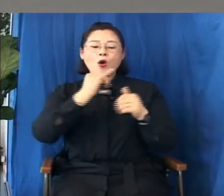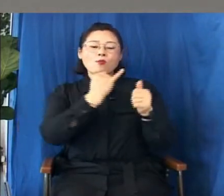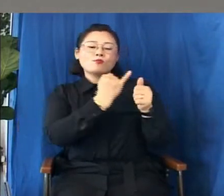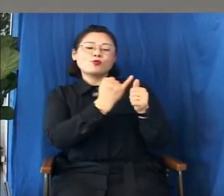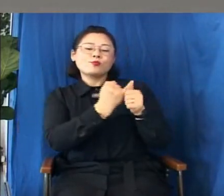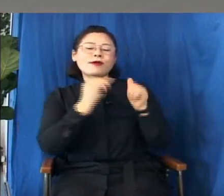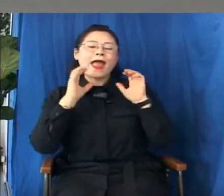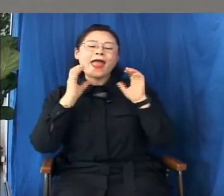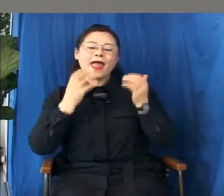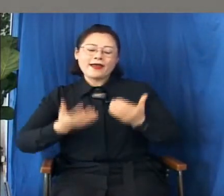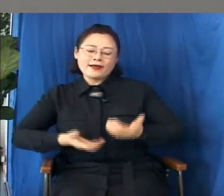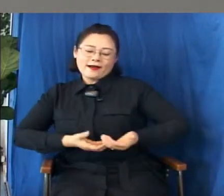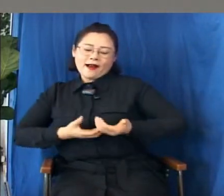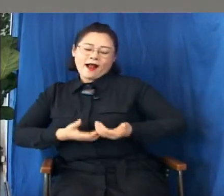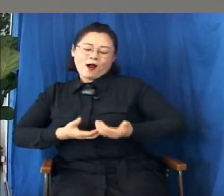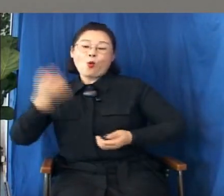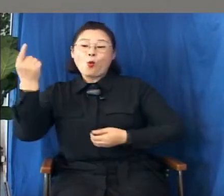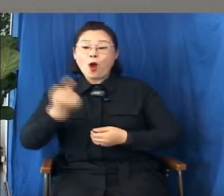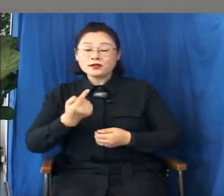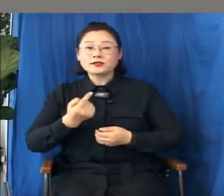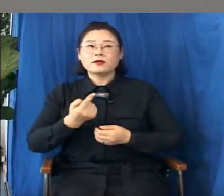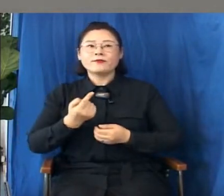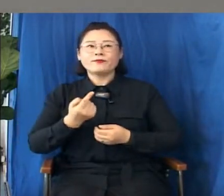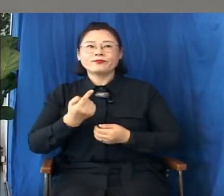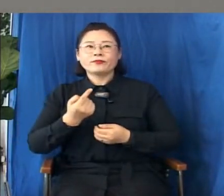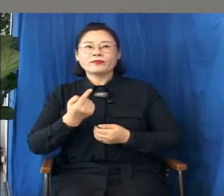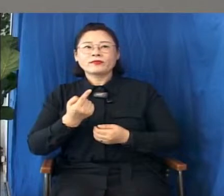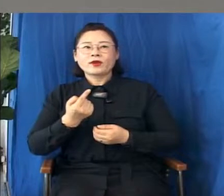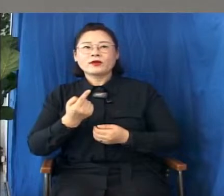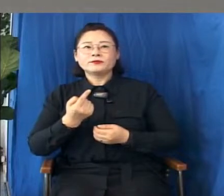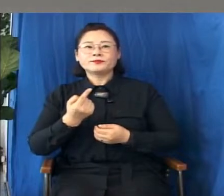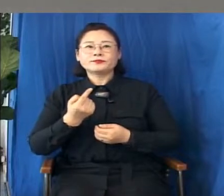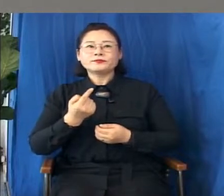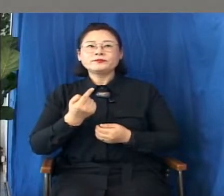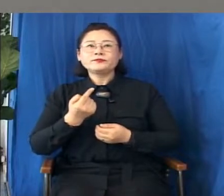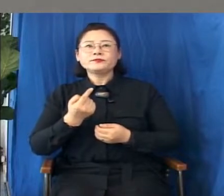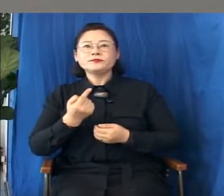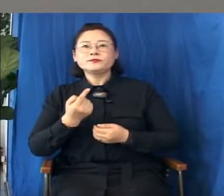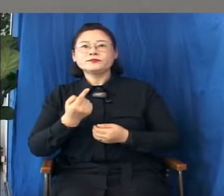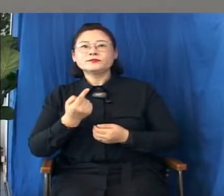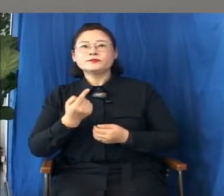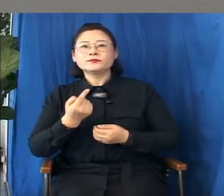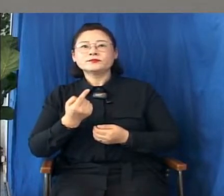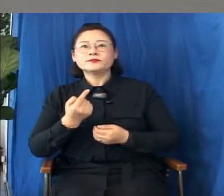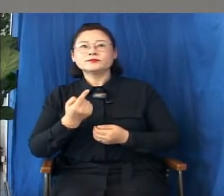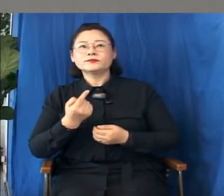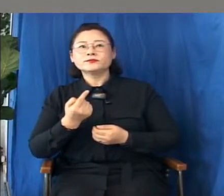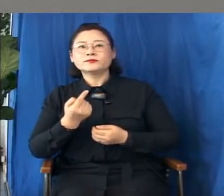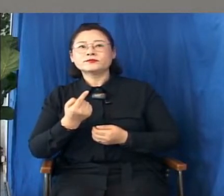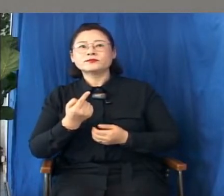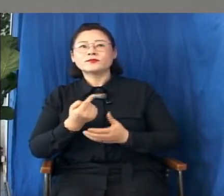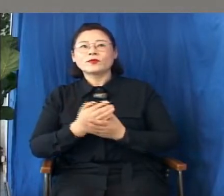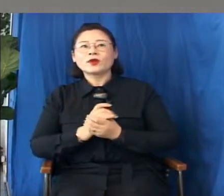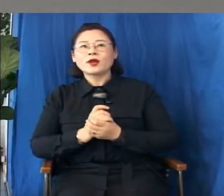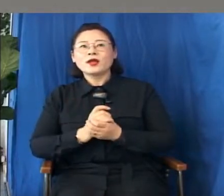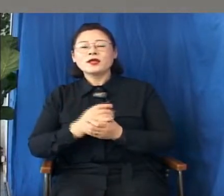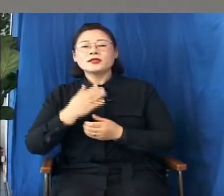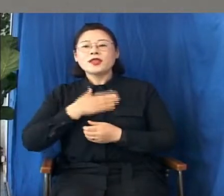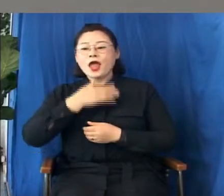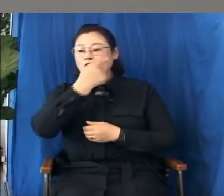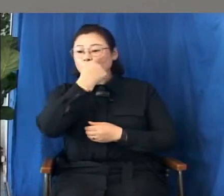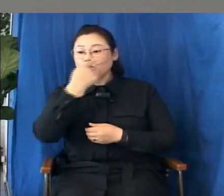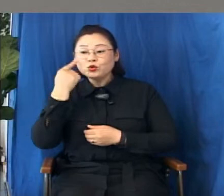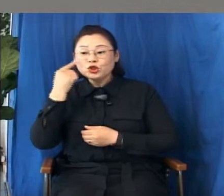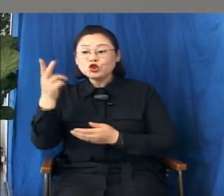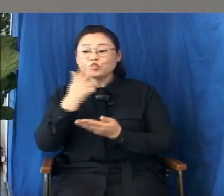안고 하나님을 찬송하여 이르되 주제여 이제는 말씀하신 대로 종을 평안히 놓아주시는도다. 내 눈이 주의